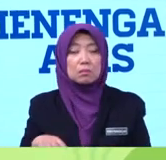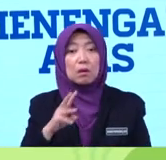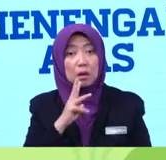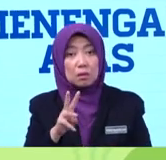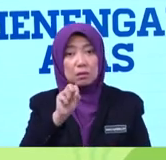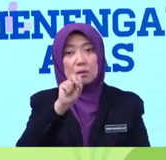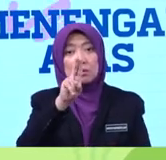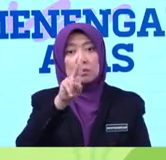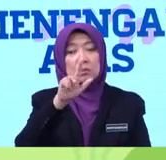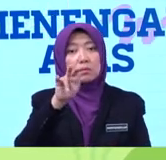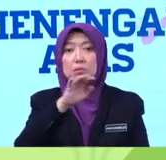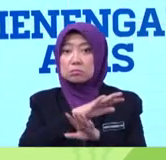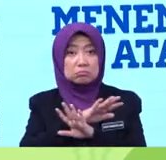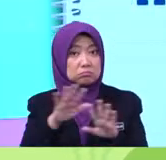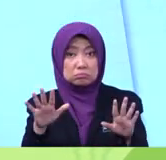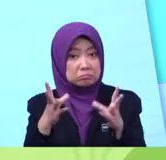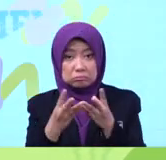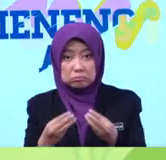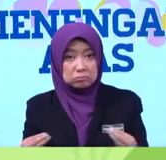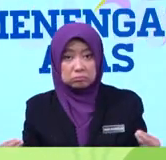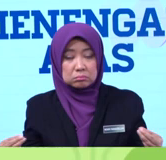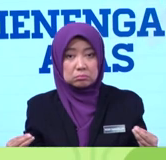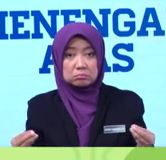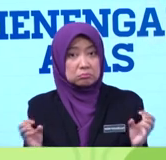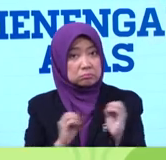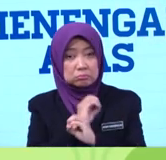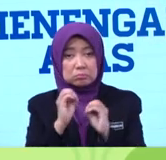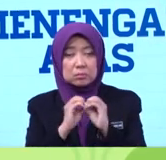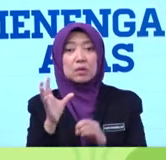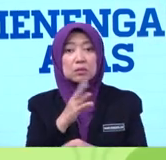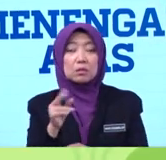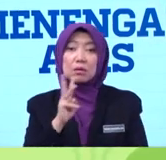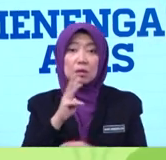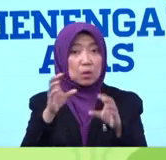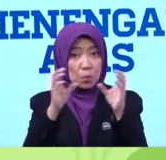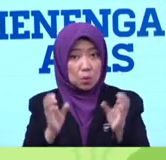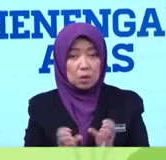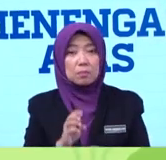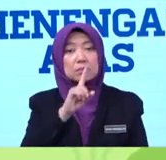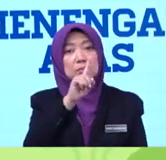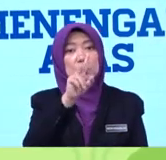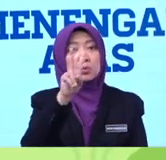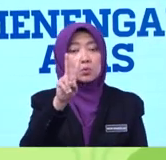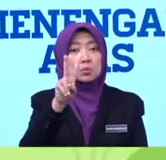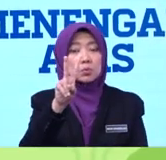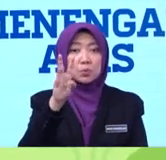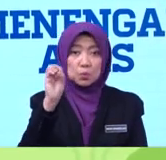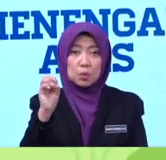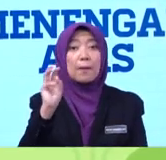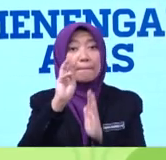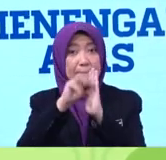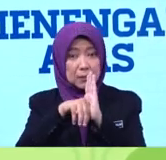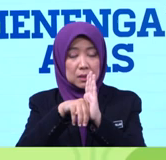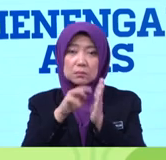Suling tidak luntur sepanjang masa eksperimen dan air kolam 120 menit